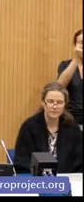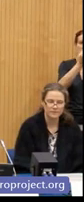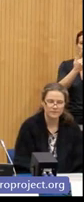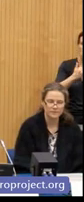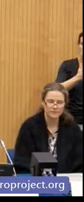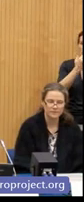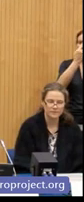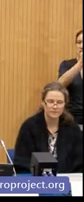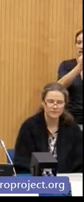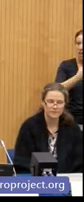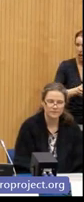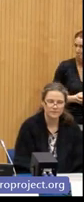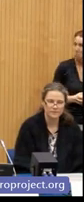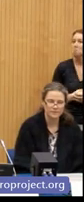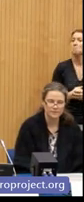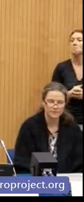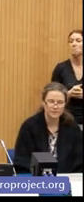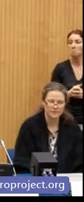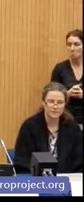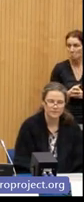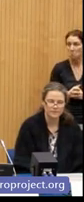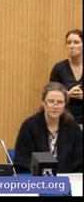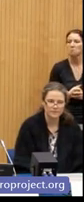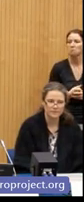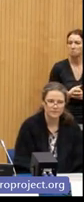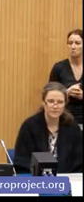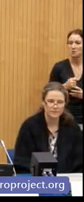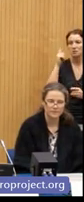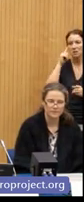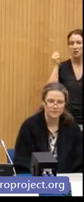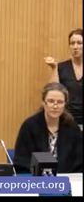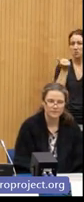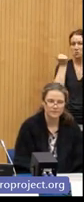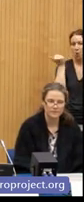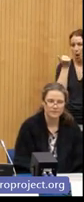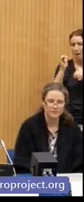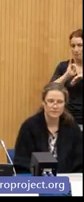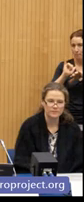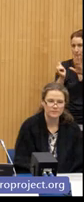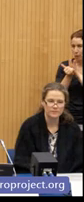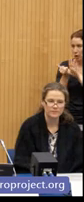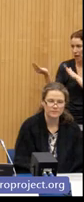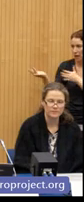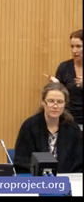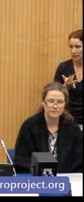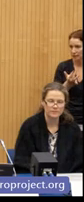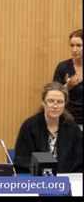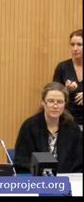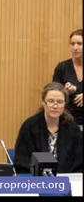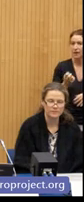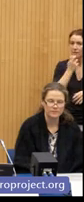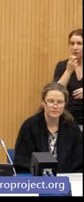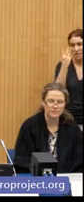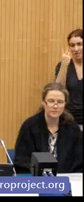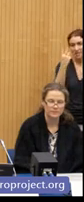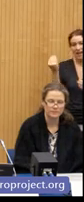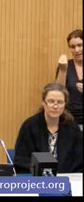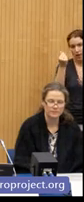und ich glaube, dieses ist ein sehr guter Projekt. Und ich wollte zwei Bemerkungen